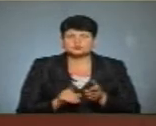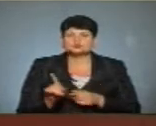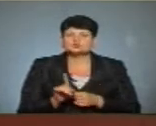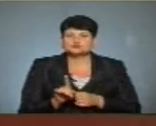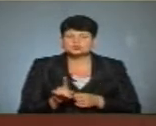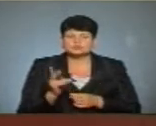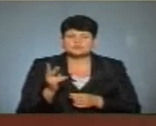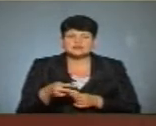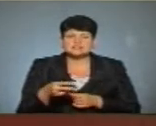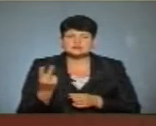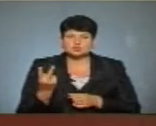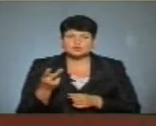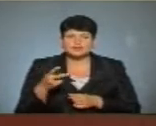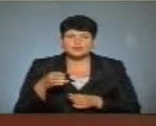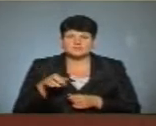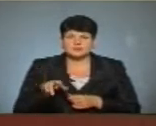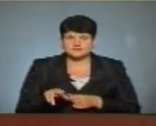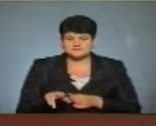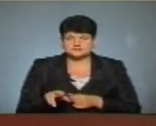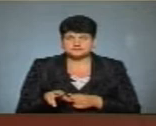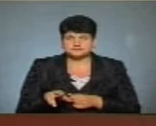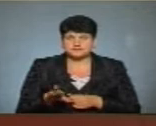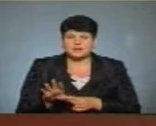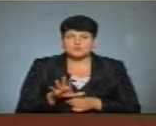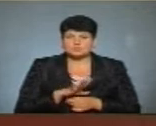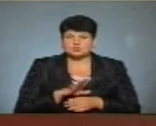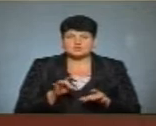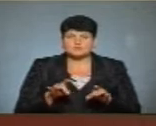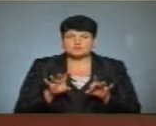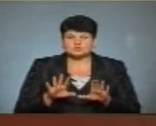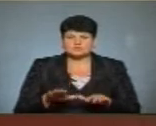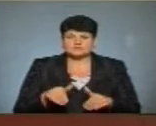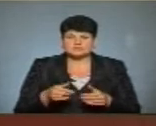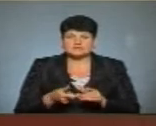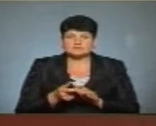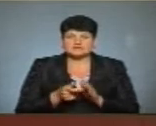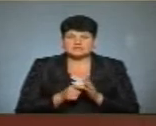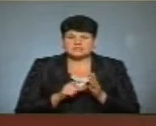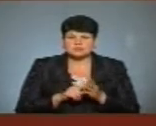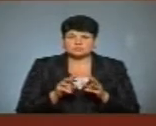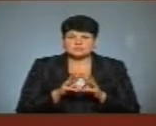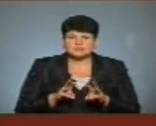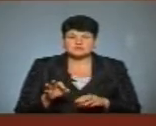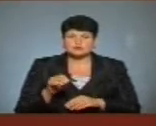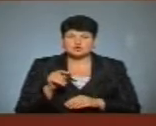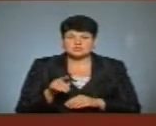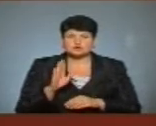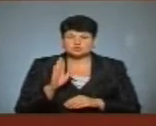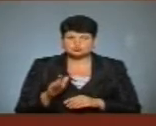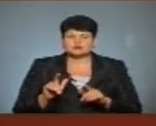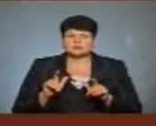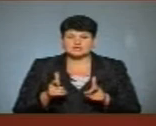що 22 липня була постанова видана Кабінету міністрів про те, що будуть певні